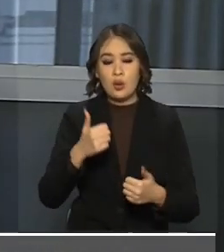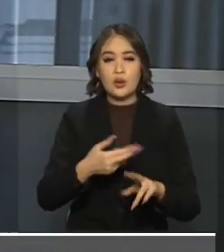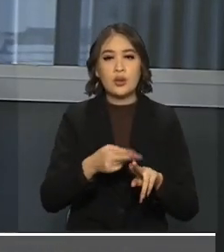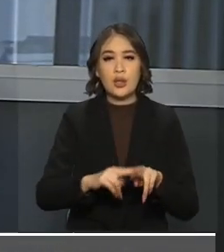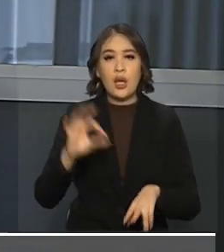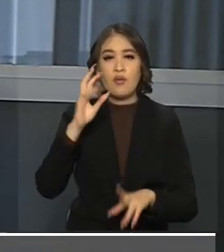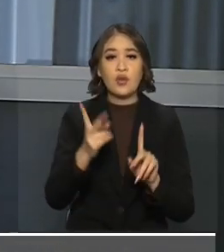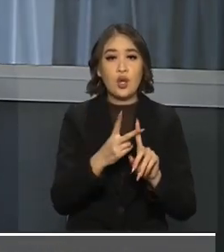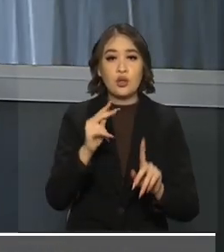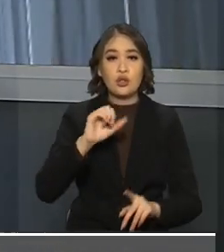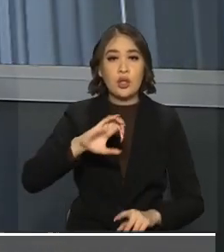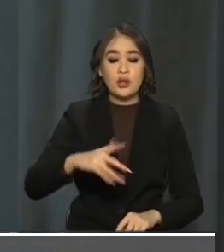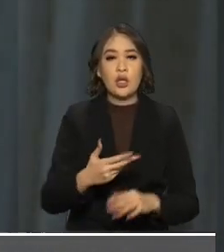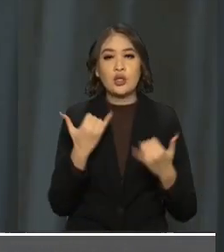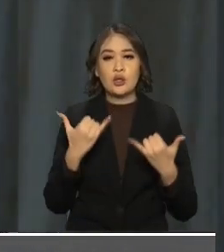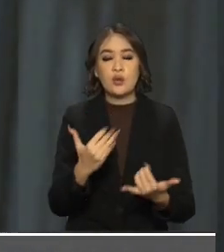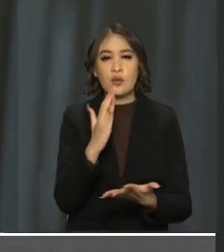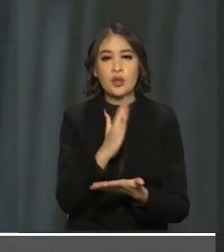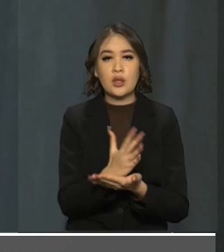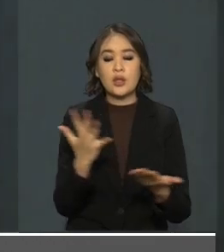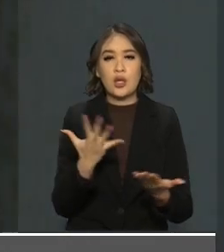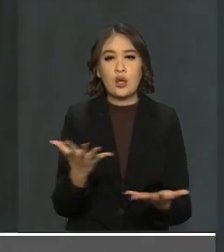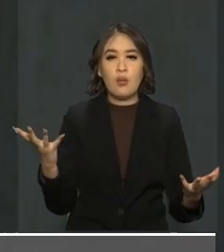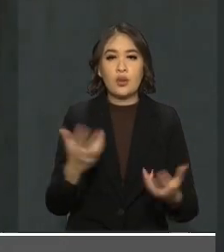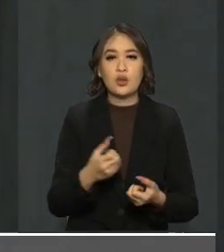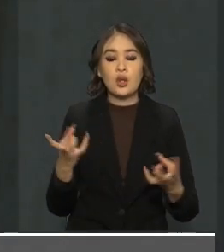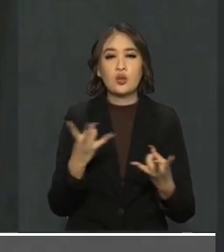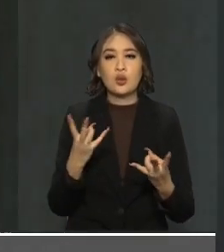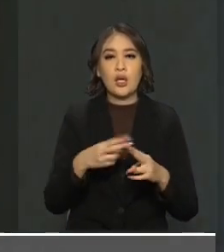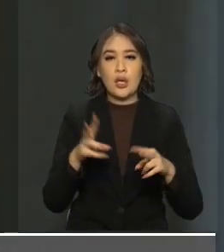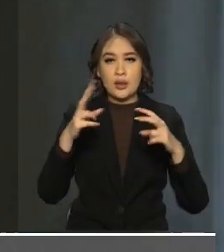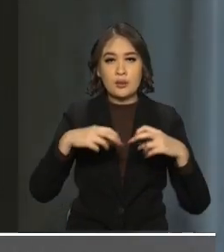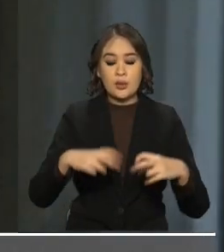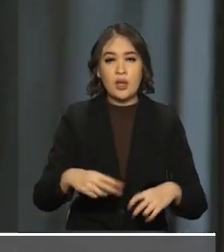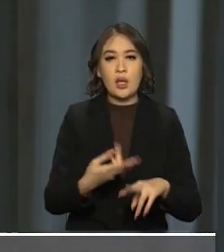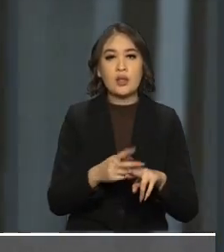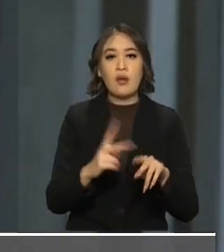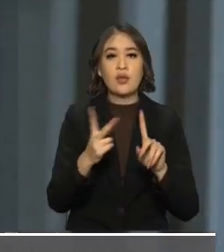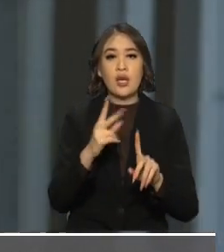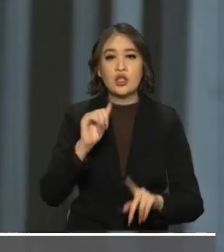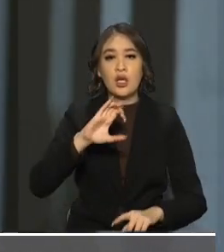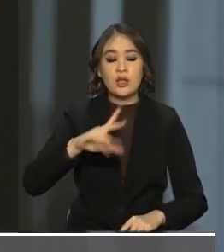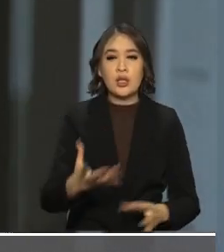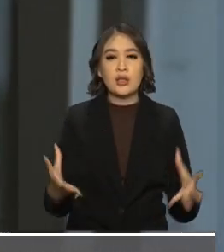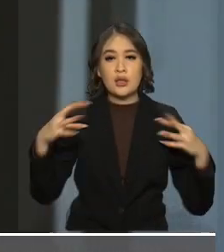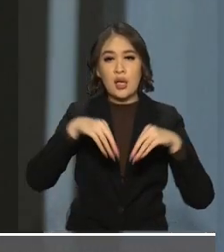части, которая сегодня находится на, получает необходимые экспертизы и заключения, вторая часть совместно